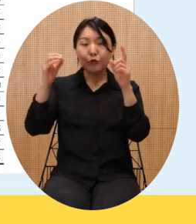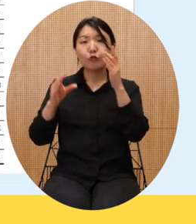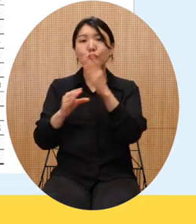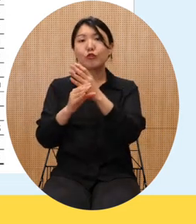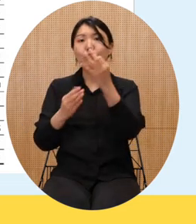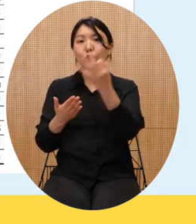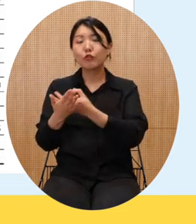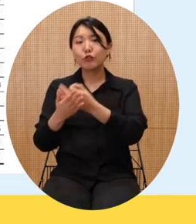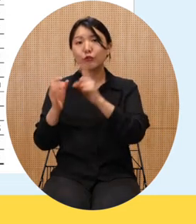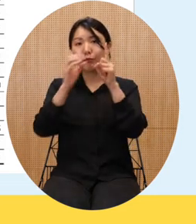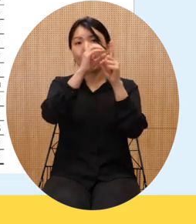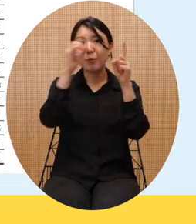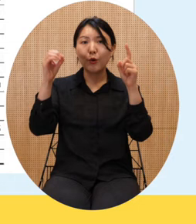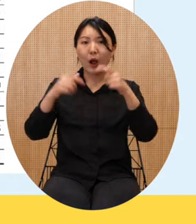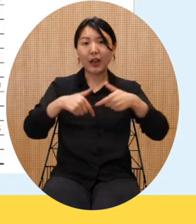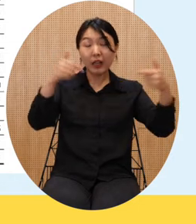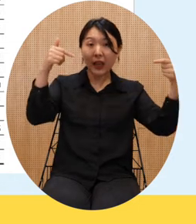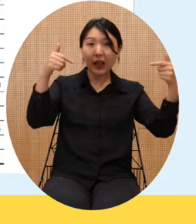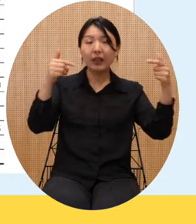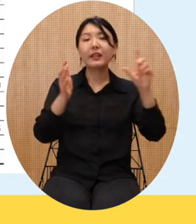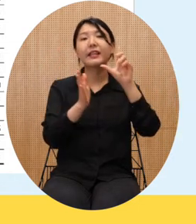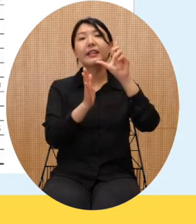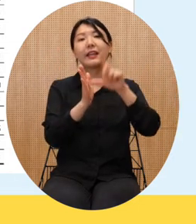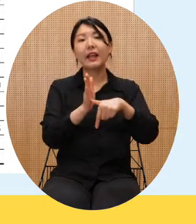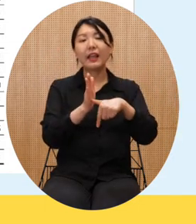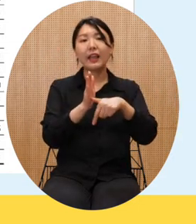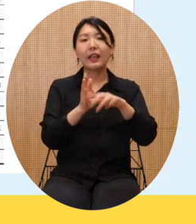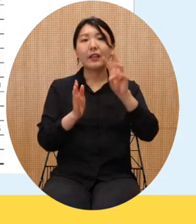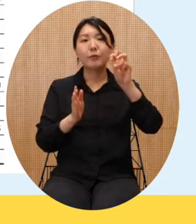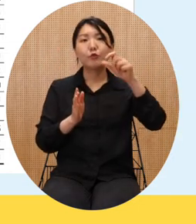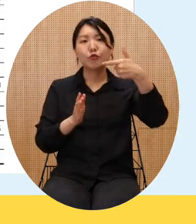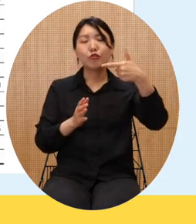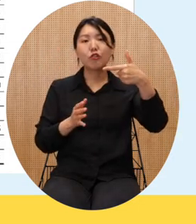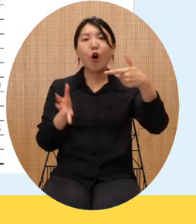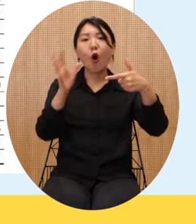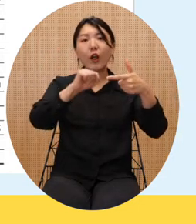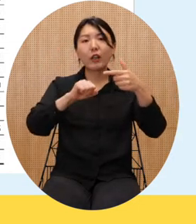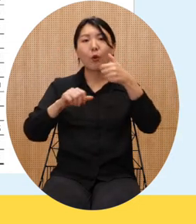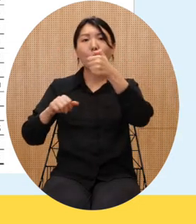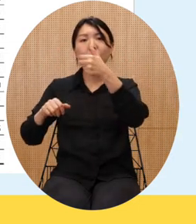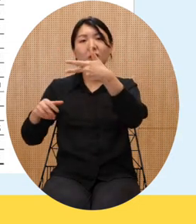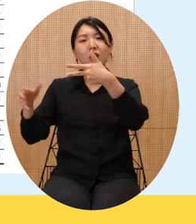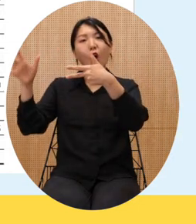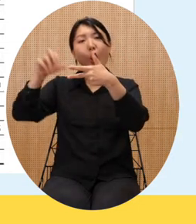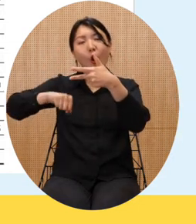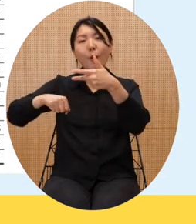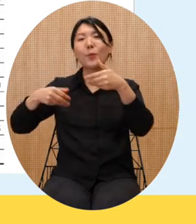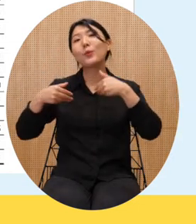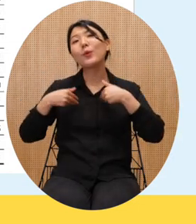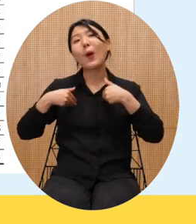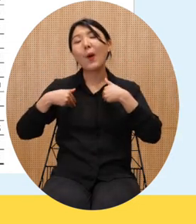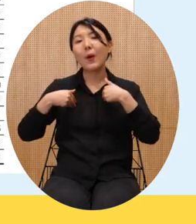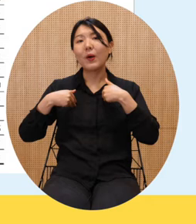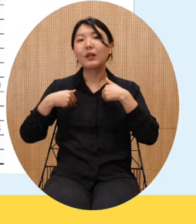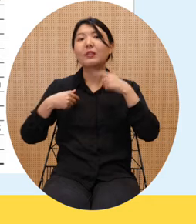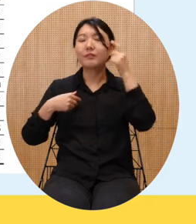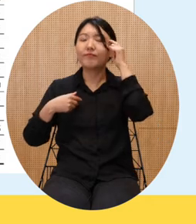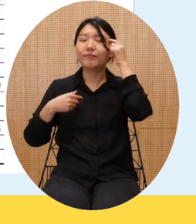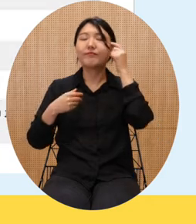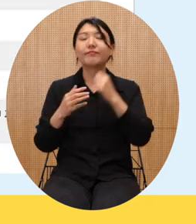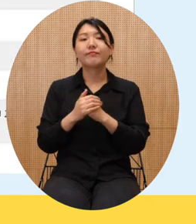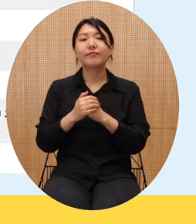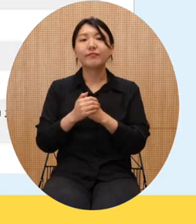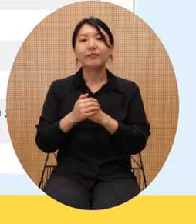그리고 이게 이제 100억까지, 그러니까 100%, 중위소득 100%까지로 확대를 하면 그